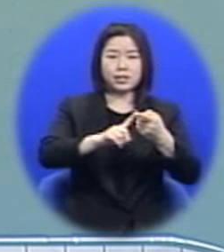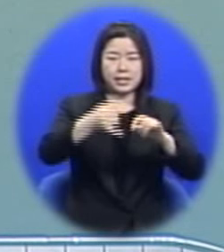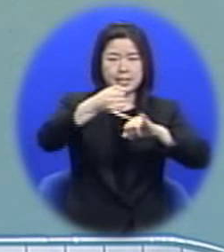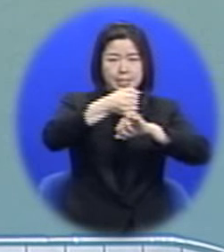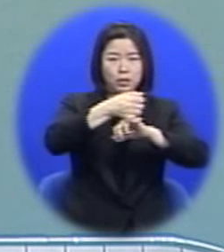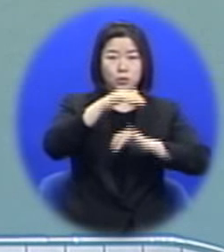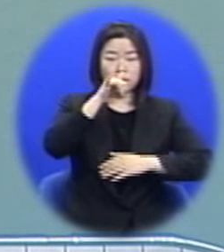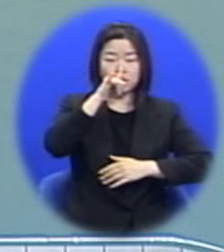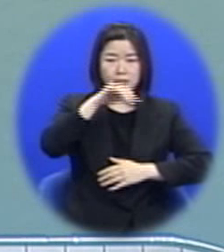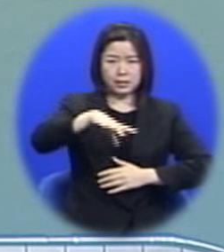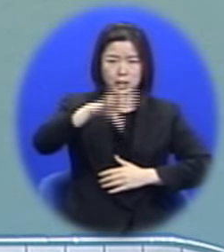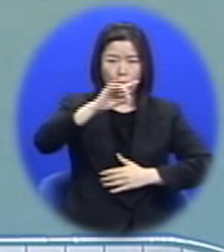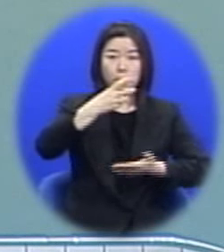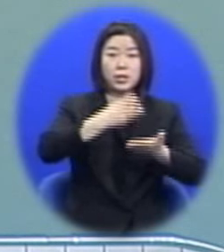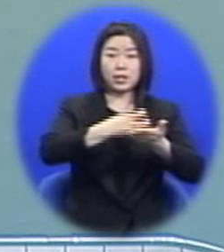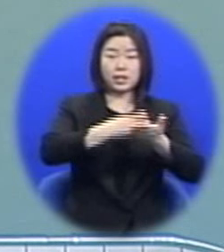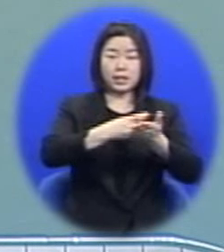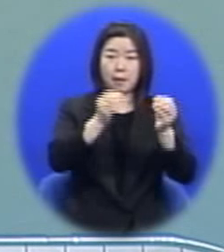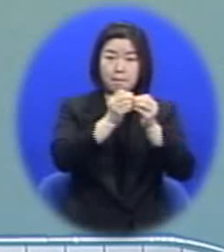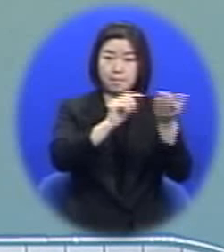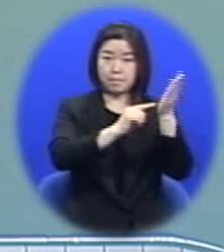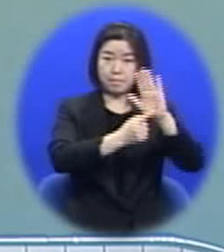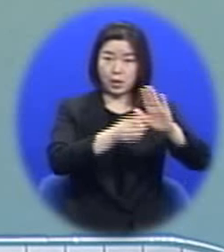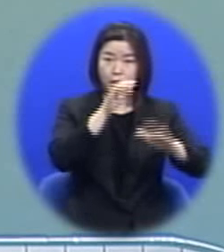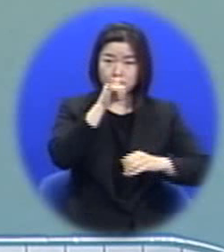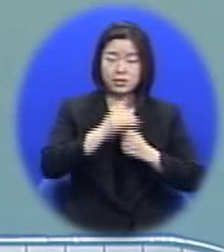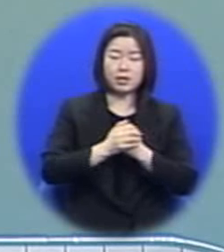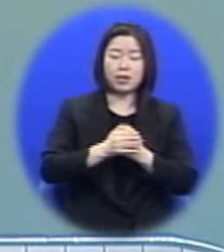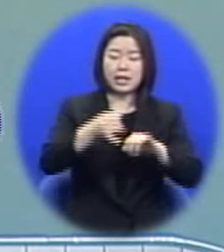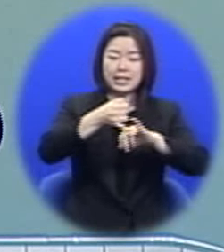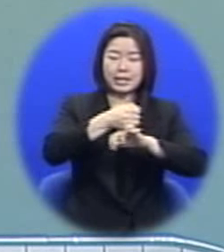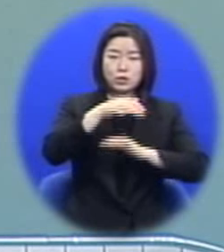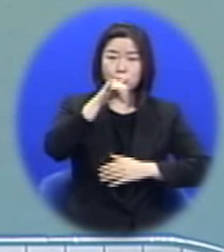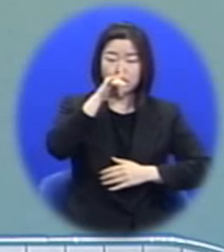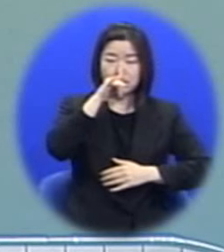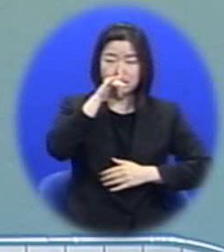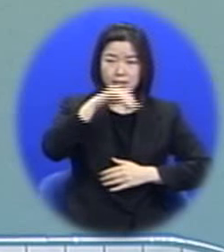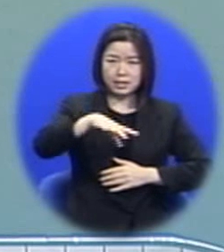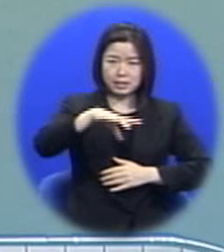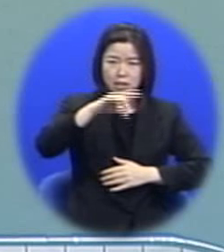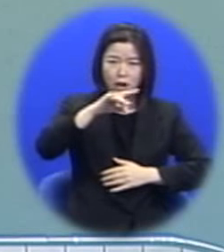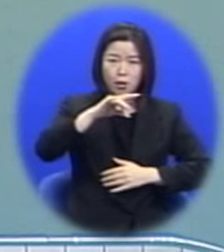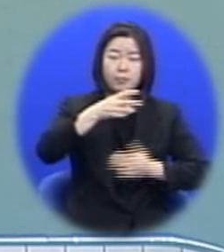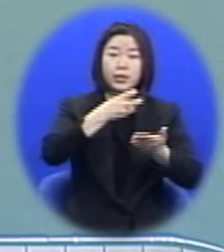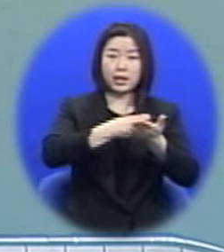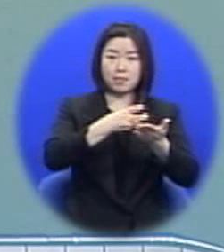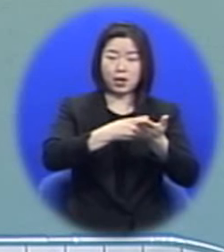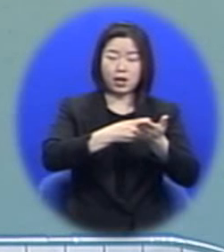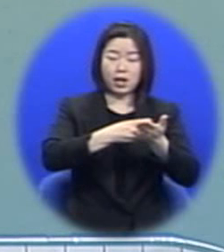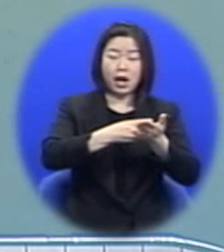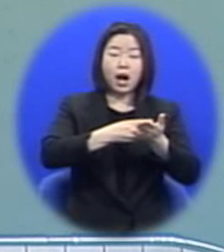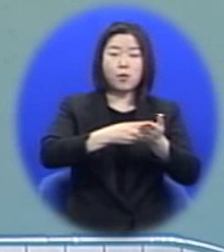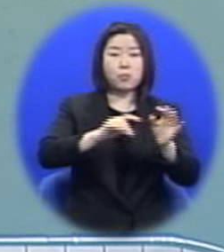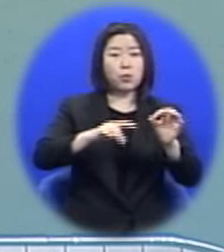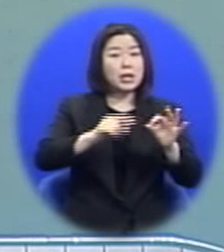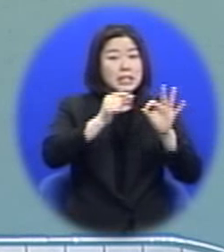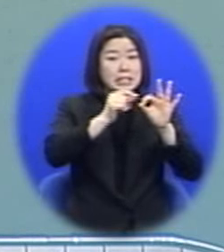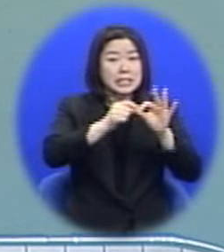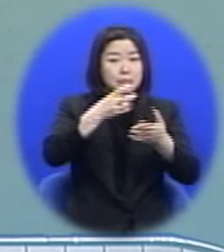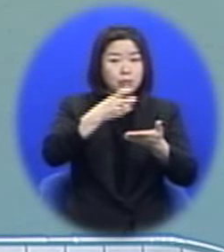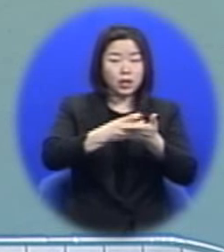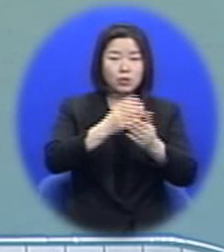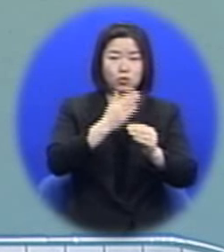표현이 있습니다. 약속이 있는 첫 계명이라는 것은 십계명 중에 이 계명을 지키면